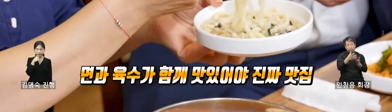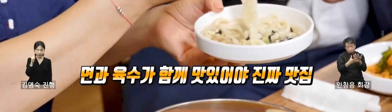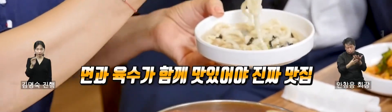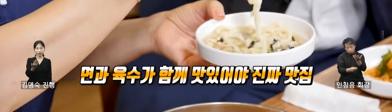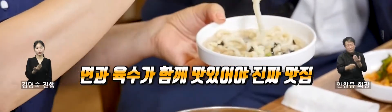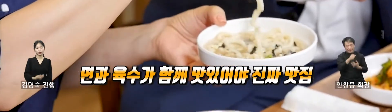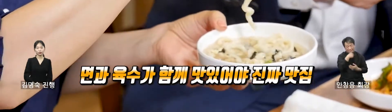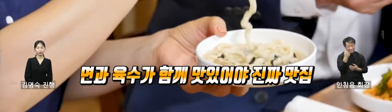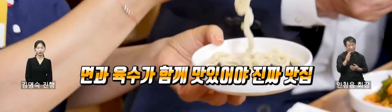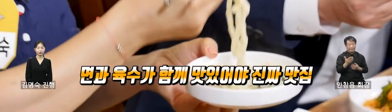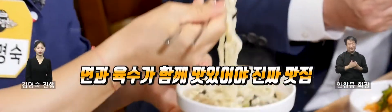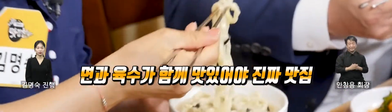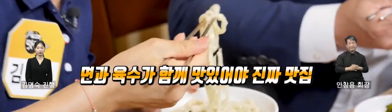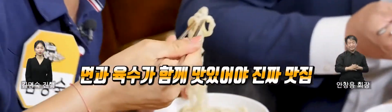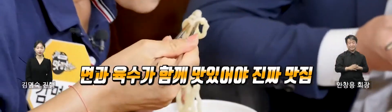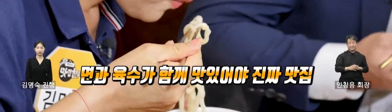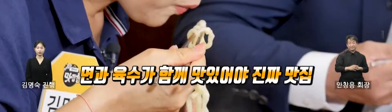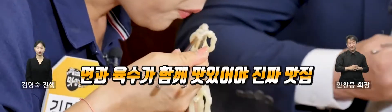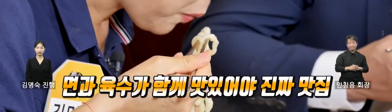되고.